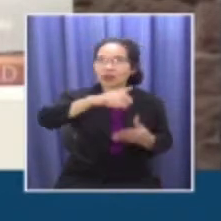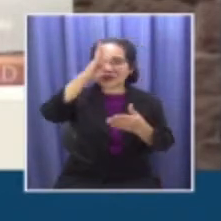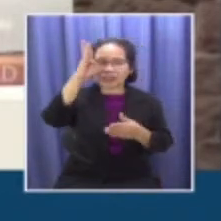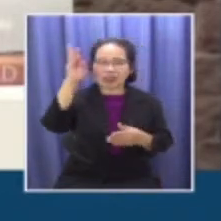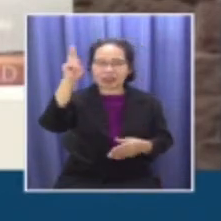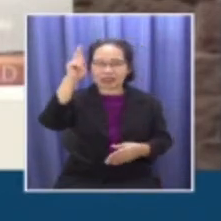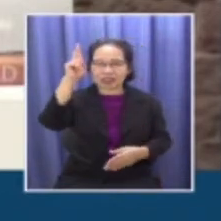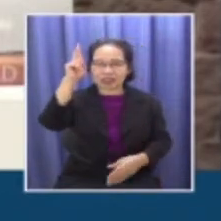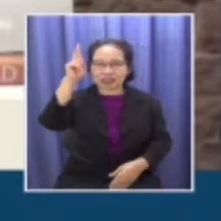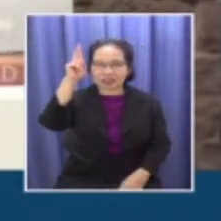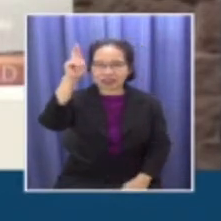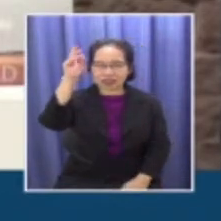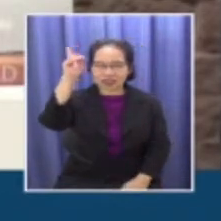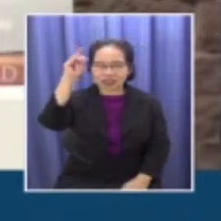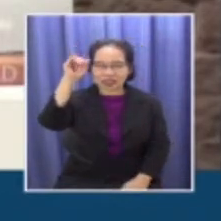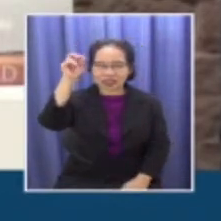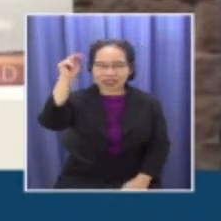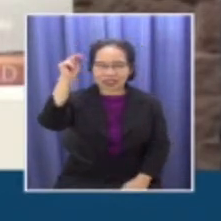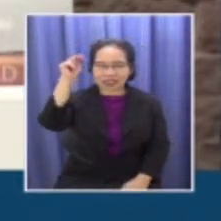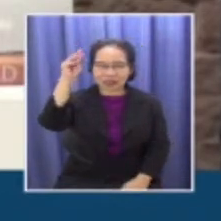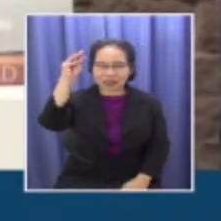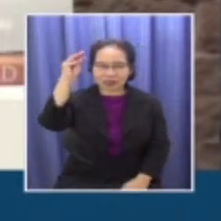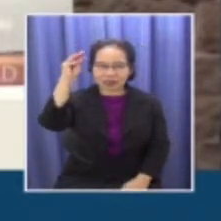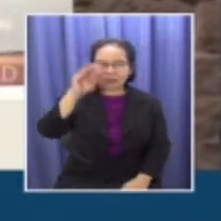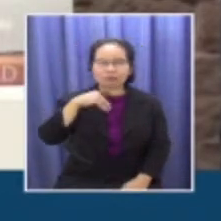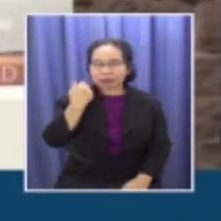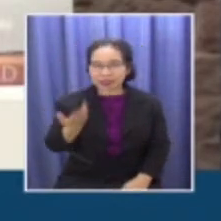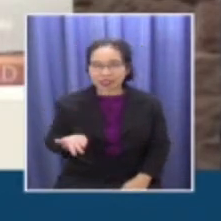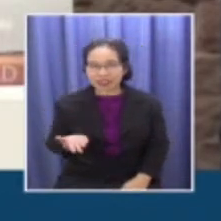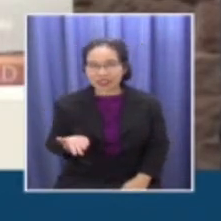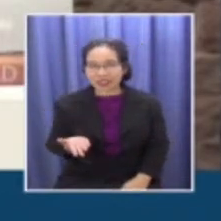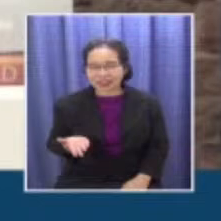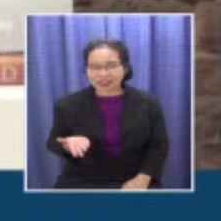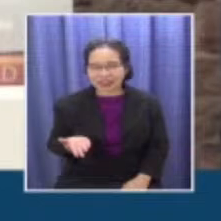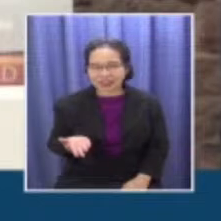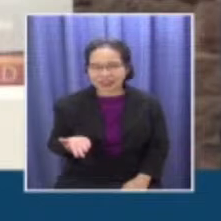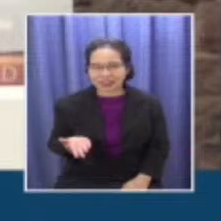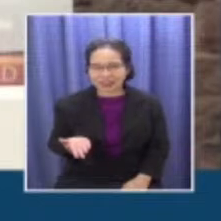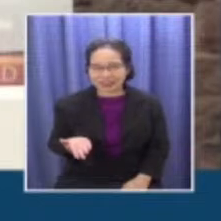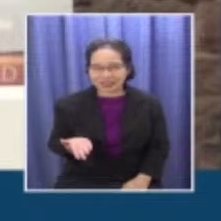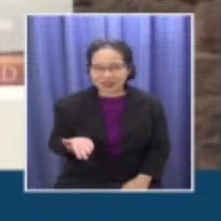Richard Dawkins ni IN in the twatoɔ Stephen Hawking